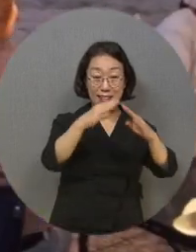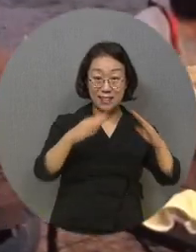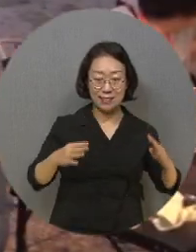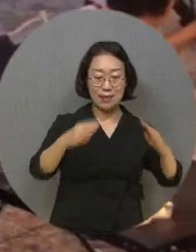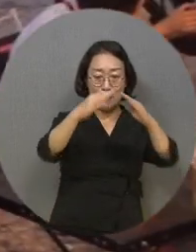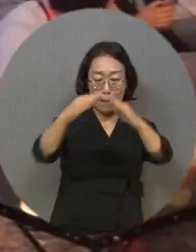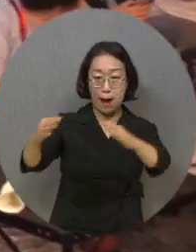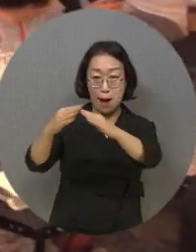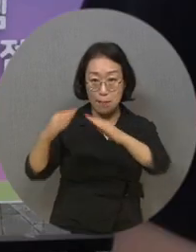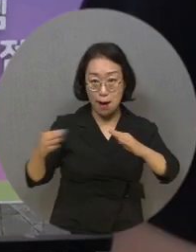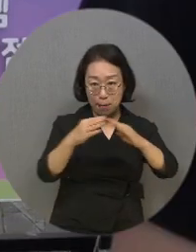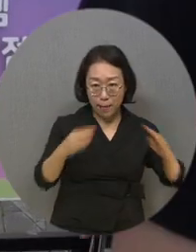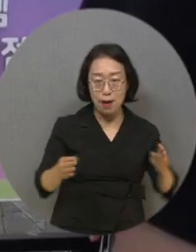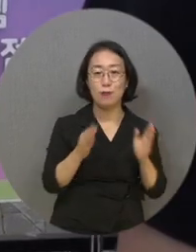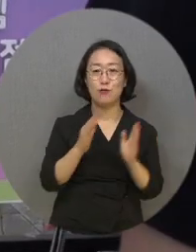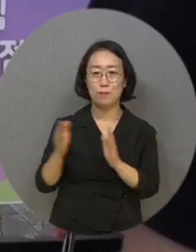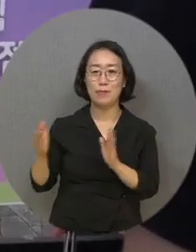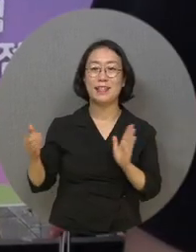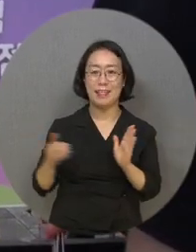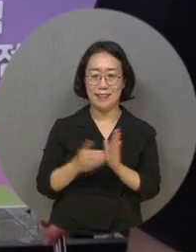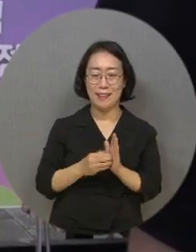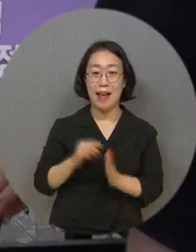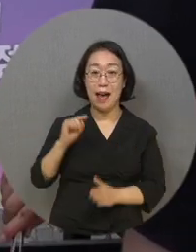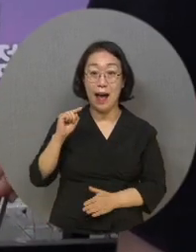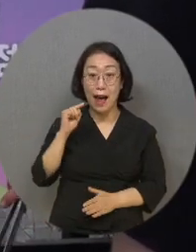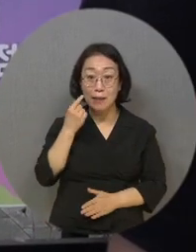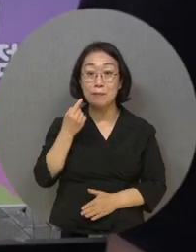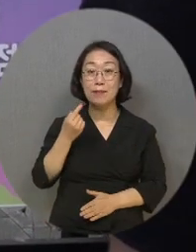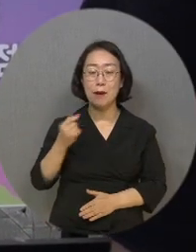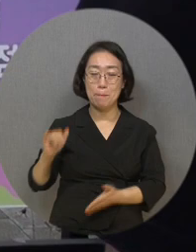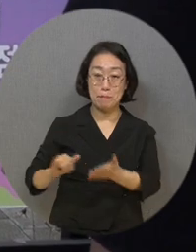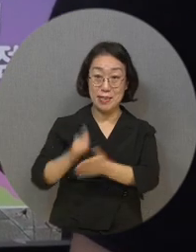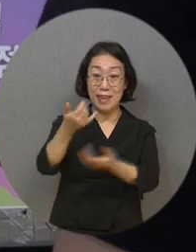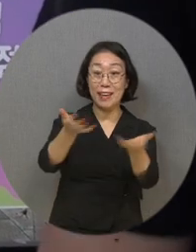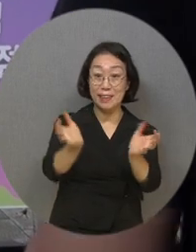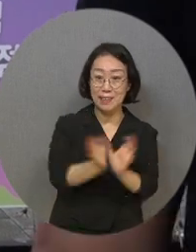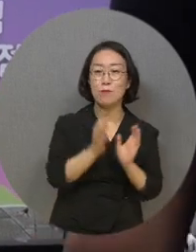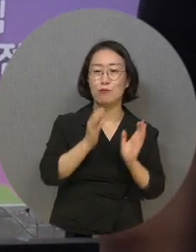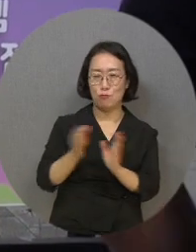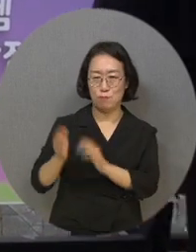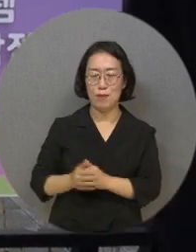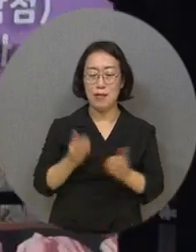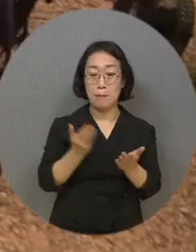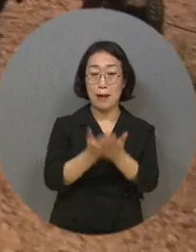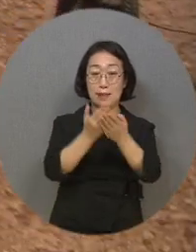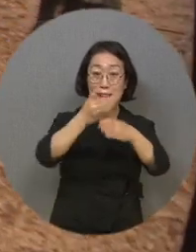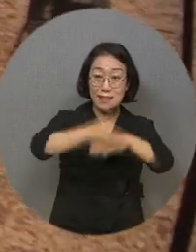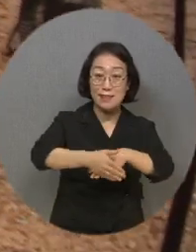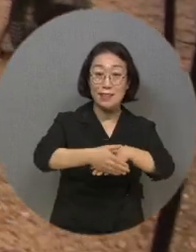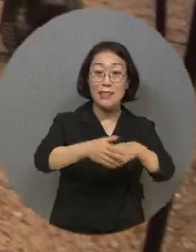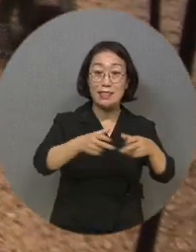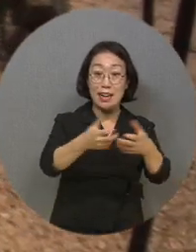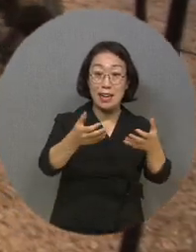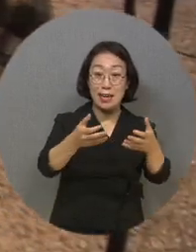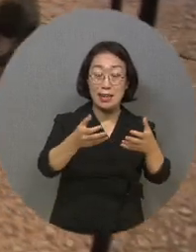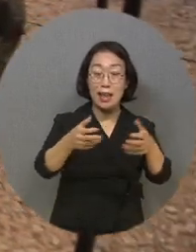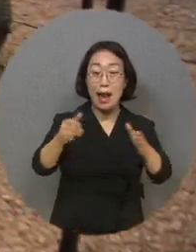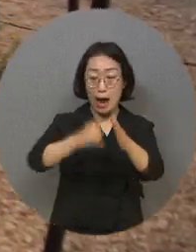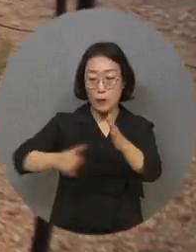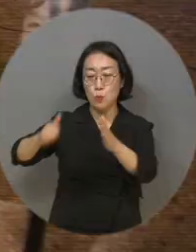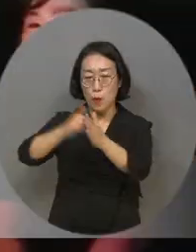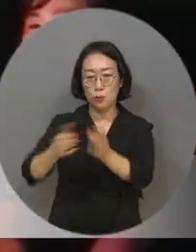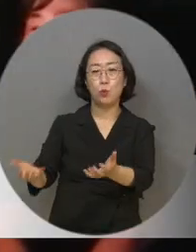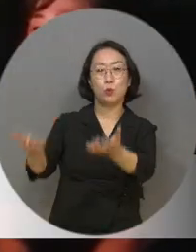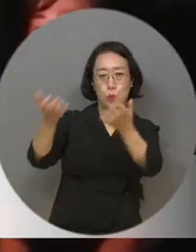손님들을 기다리고 있습니다. 아름다운 비행에서 제1회 발달장애인 가족과 함께하는 캠핑의 시간을